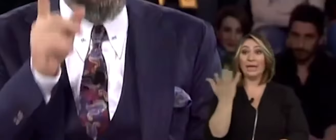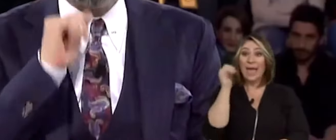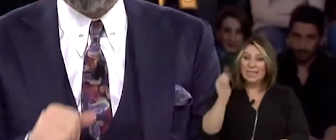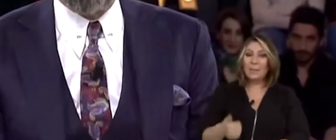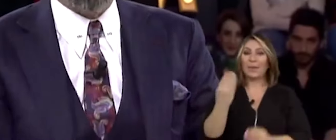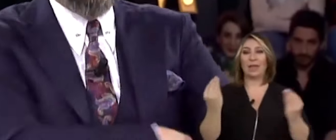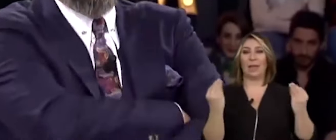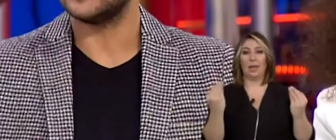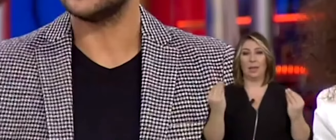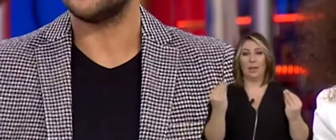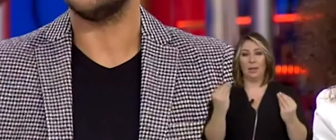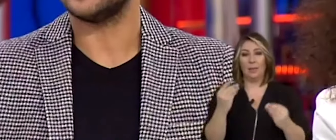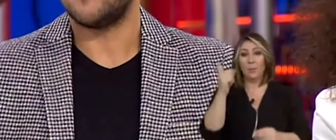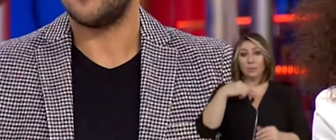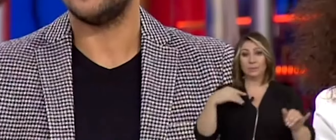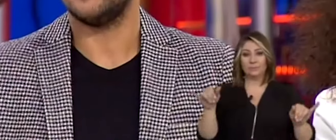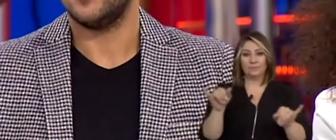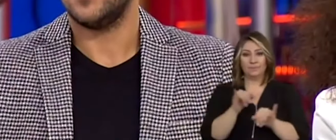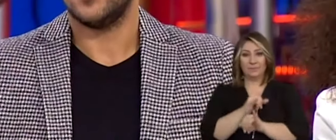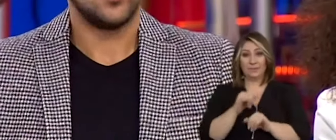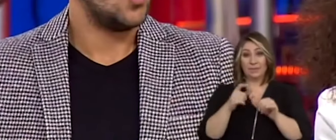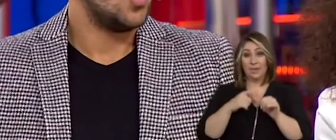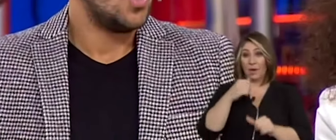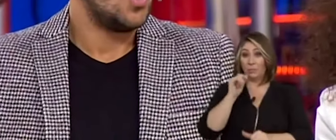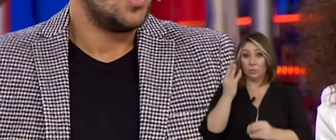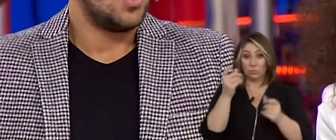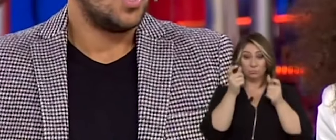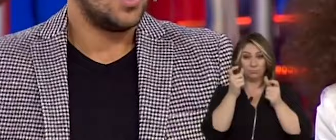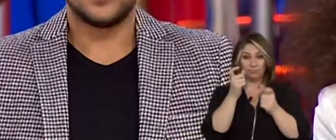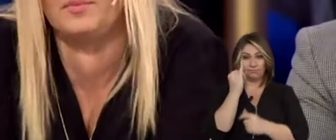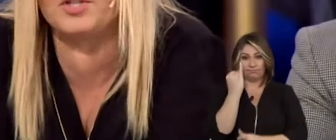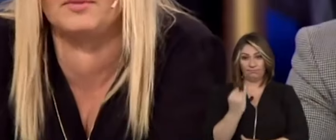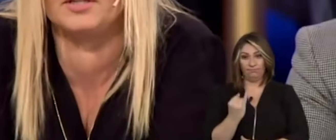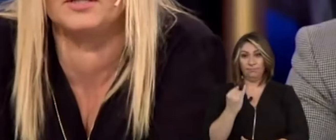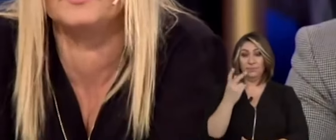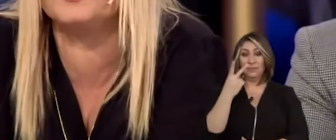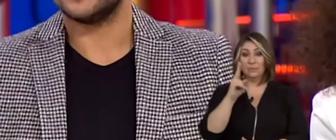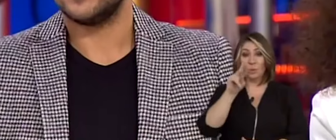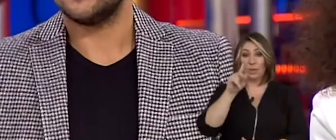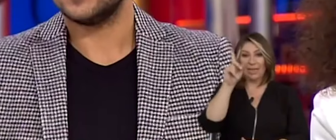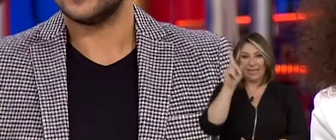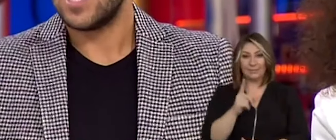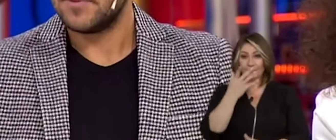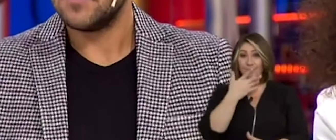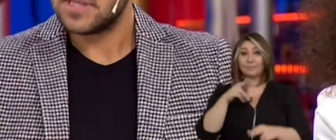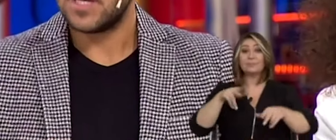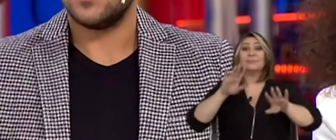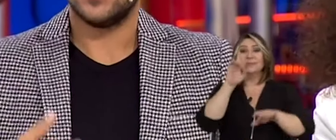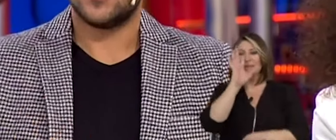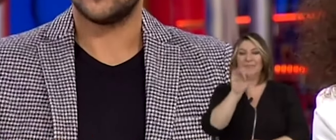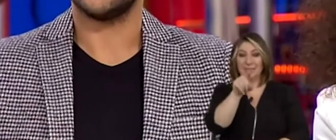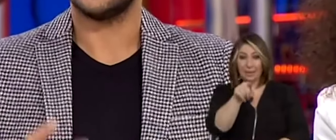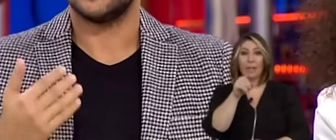Çünkü ben o yüzden zayıfladım Seyfi abi. Evet çok dikkatlidir o. Bana da öyle yapıyor. 2012'de işte biz ilk Benzemez Kimse Sana